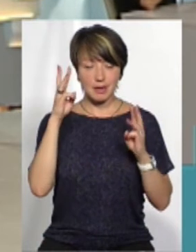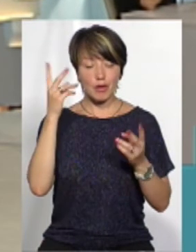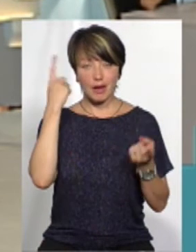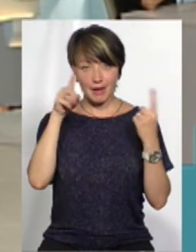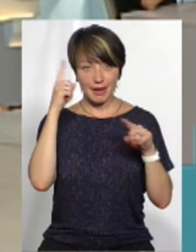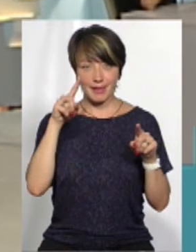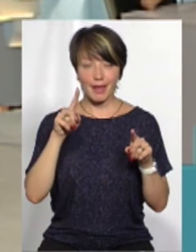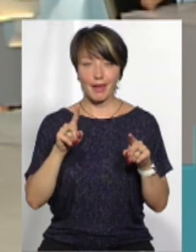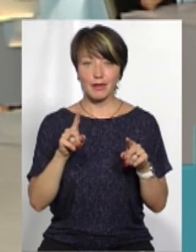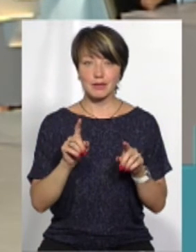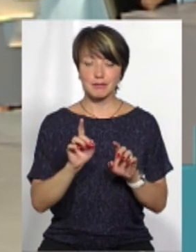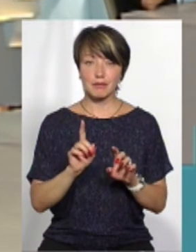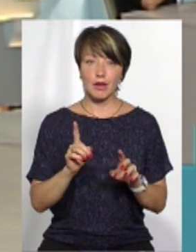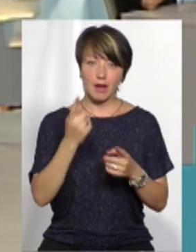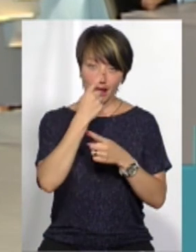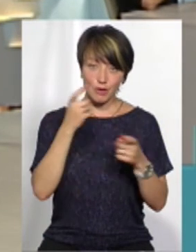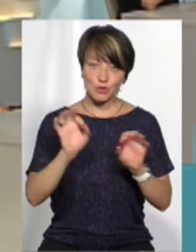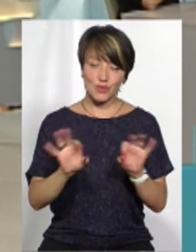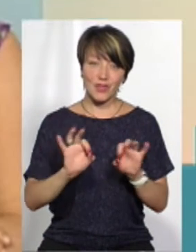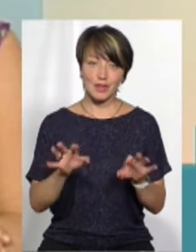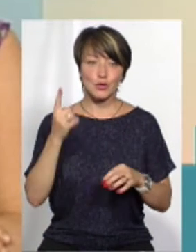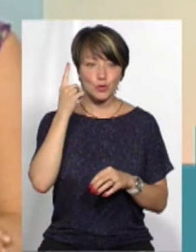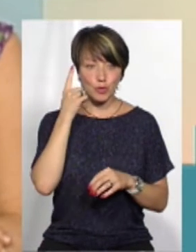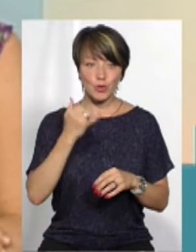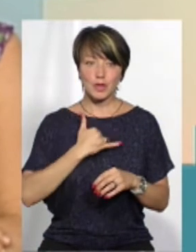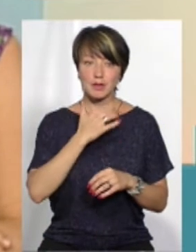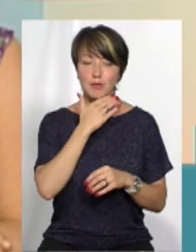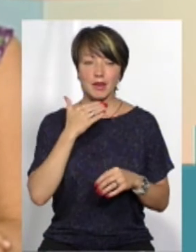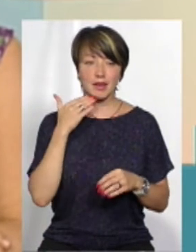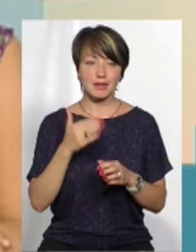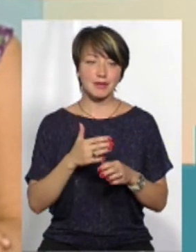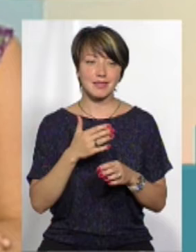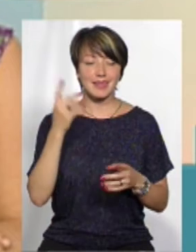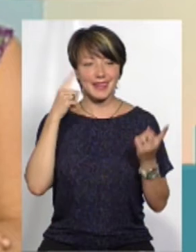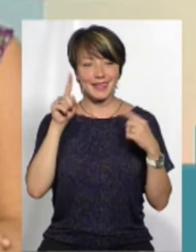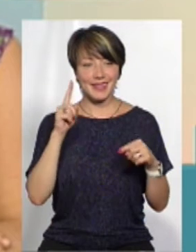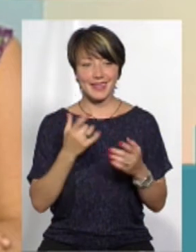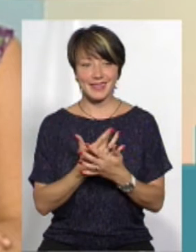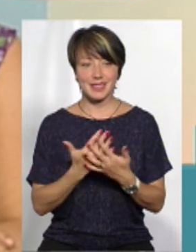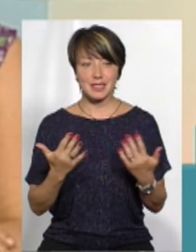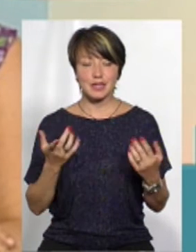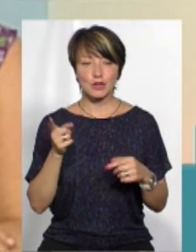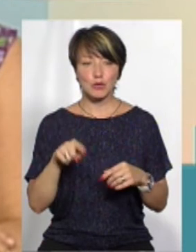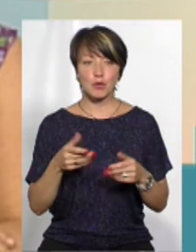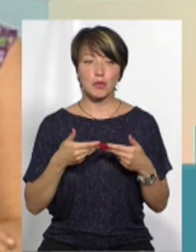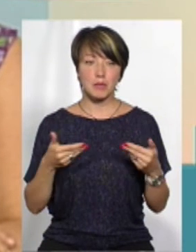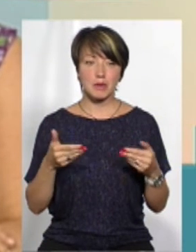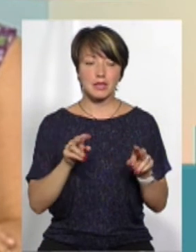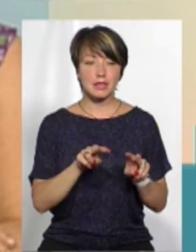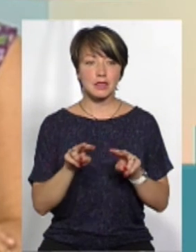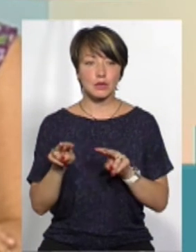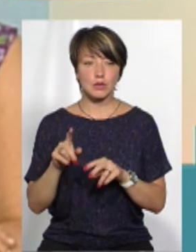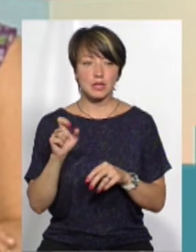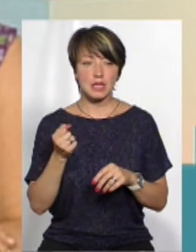ідеями, можливо, готові щось анонсувати? Ну, у нас дуже багато, велика кількість ідей. Тому ми